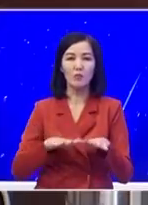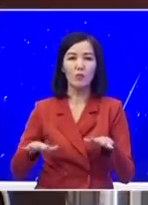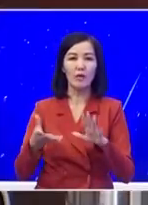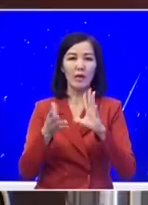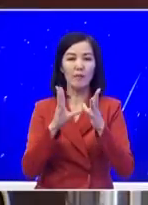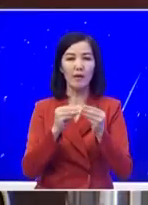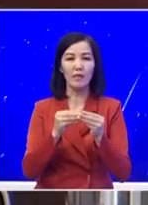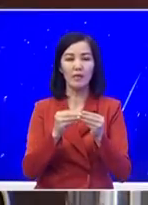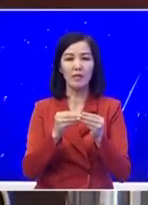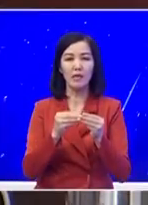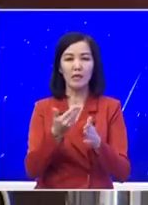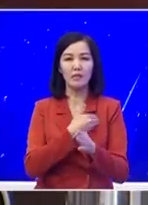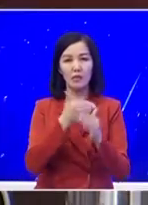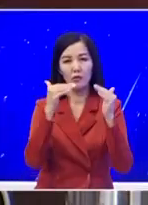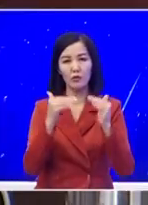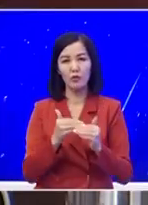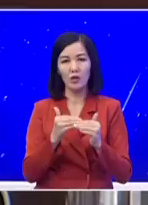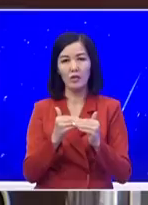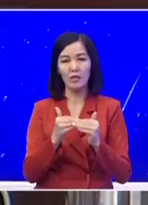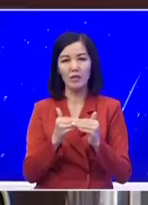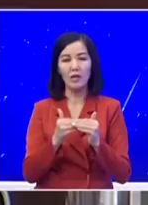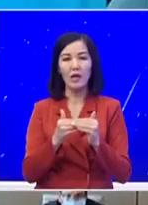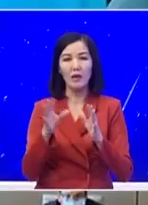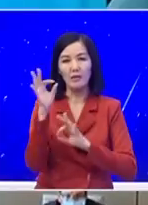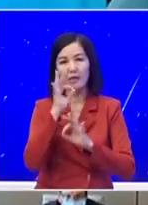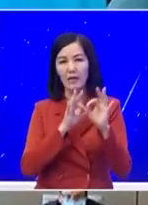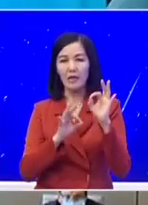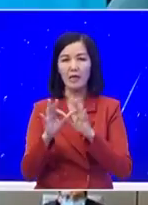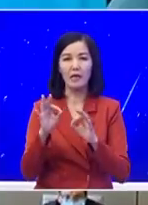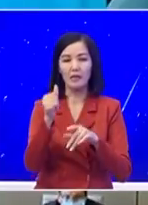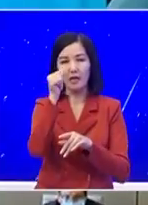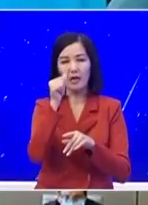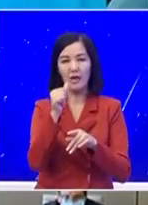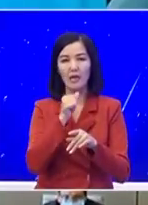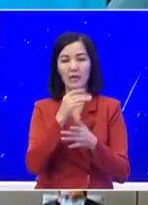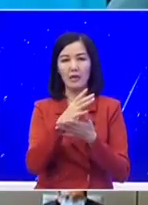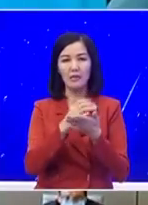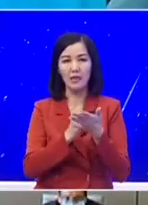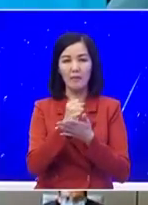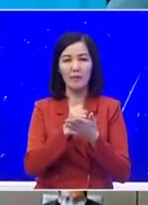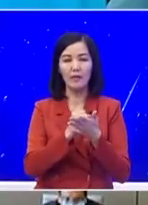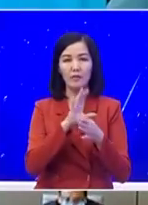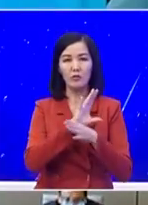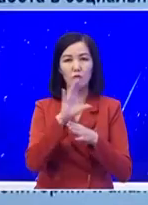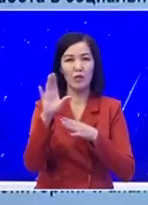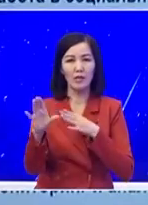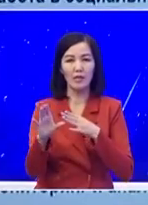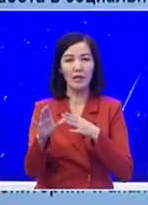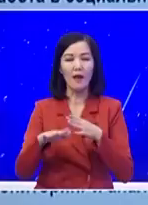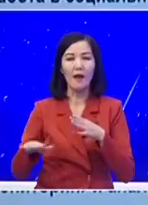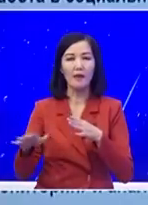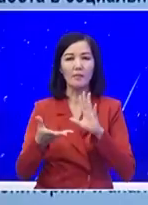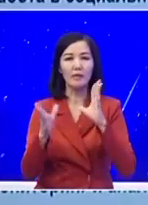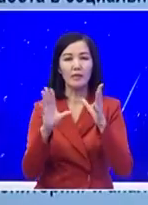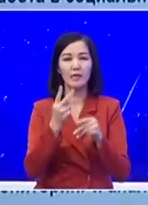аймақтарына ыстық түсіретін және антибактериалды препараттардың айлық қоры жөнелтілді, деп есеп берді. Ақпарынша, аймақтарға жалпы